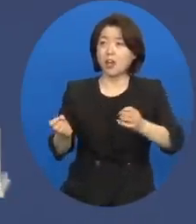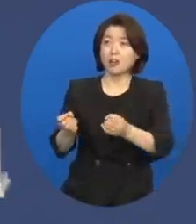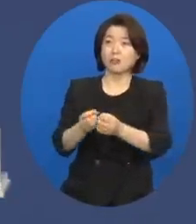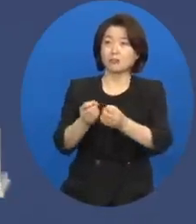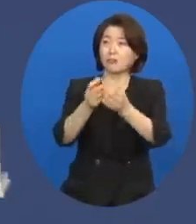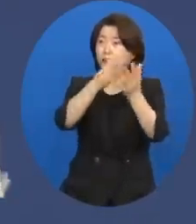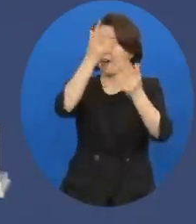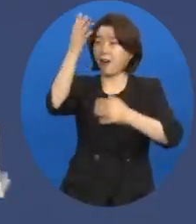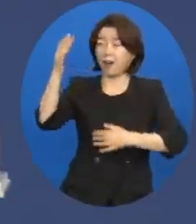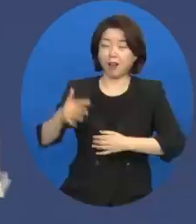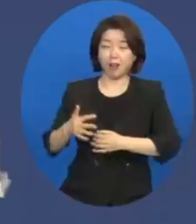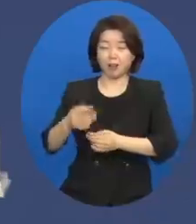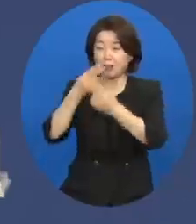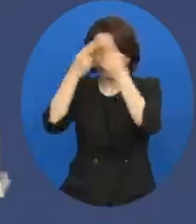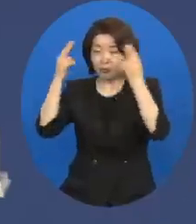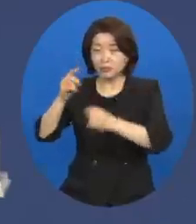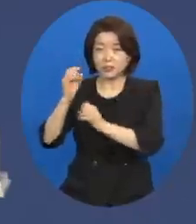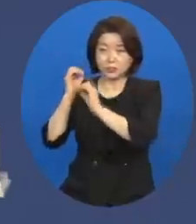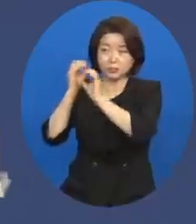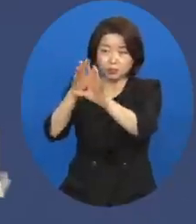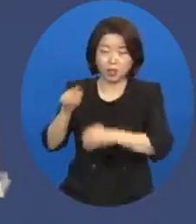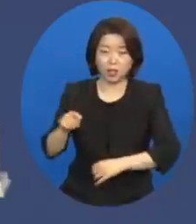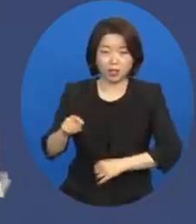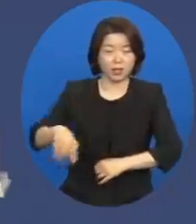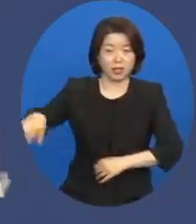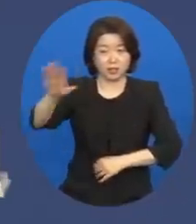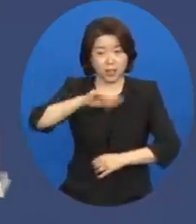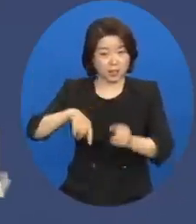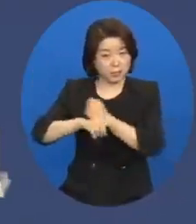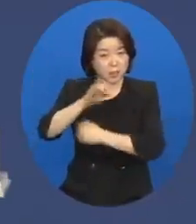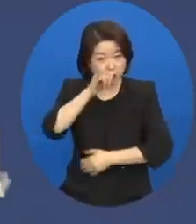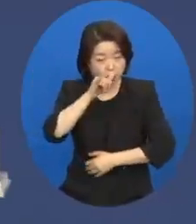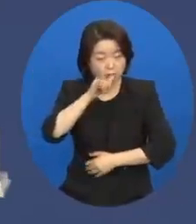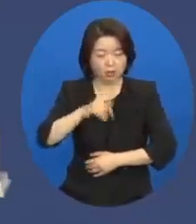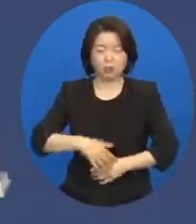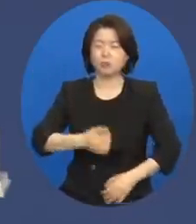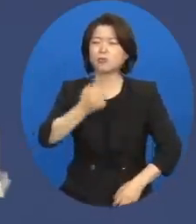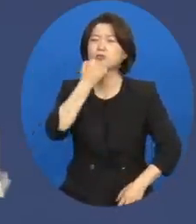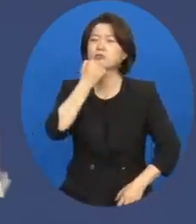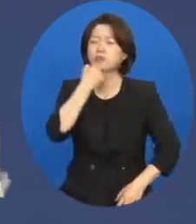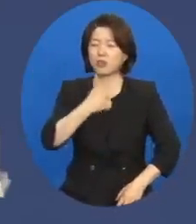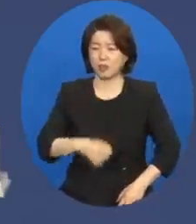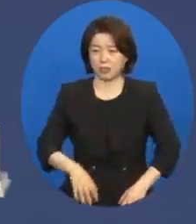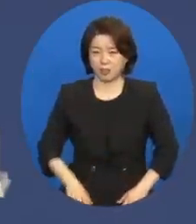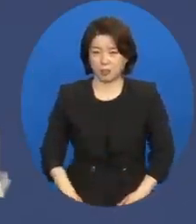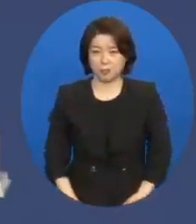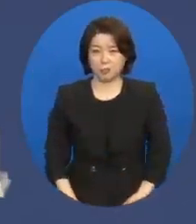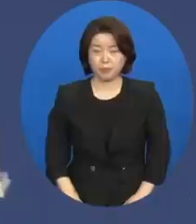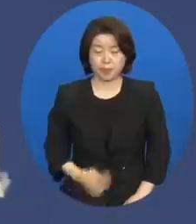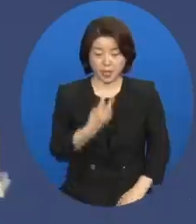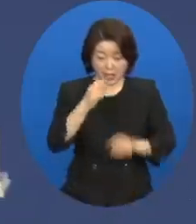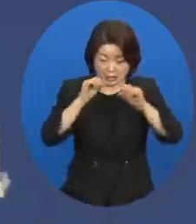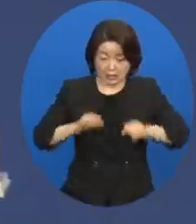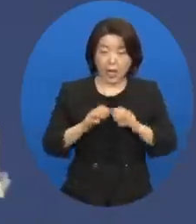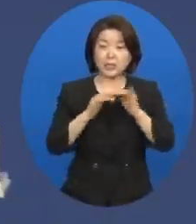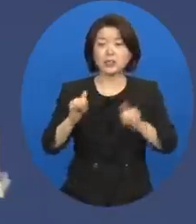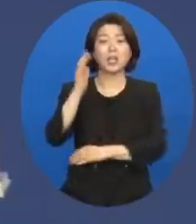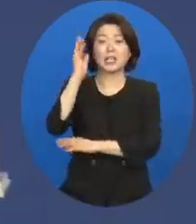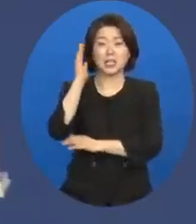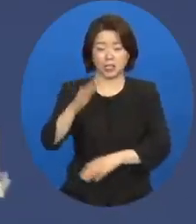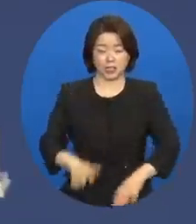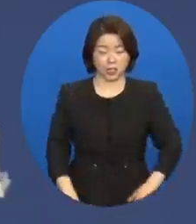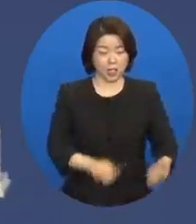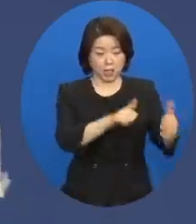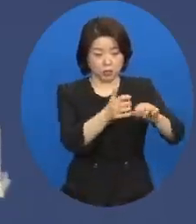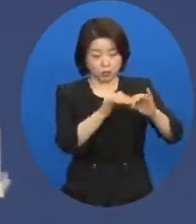장례식이, 전 세계적인 장례식이 무슨 의미가 있습니까? 웃기는 거예요. 그거는 그냥 산 자들의 얘기예요. 죽은